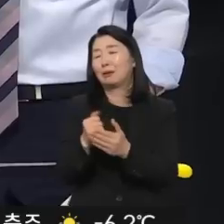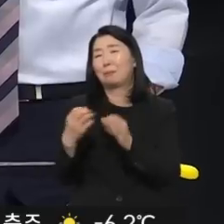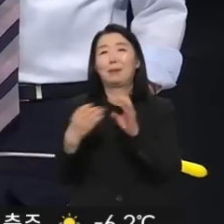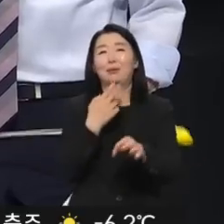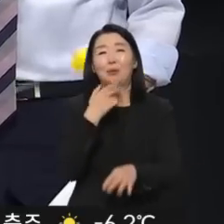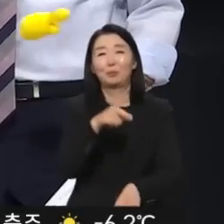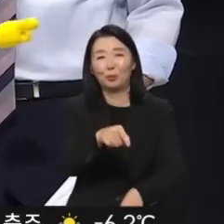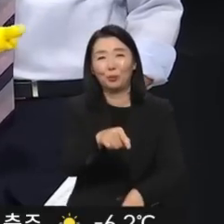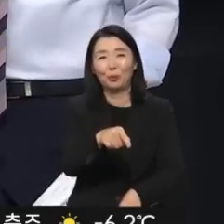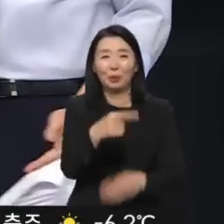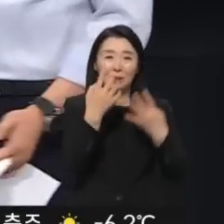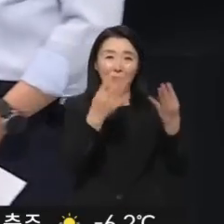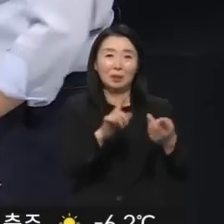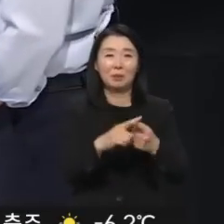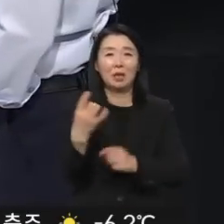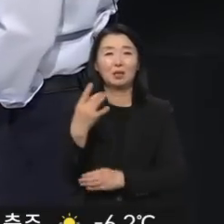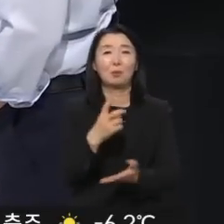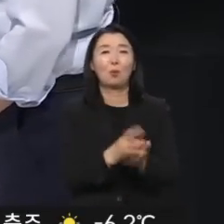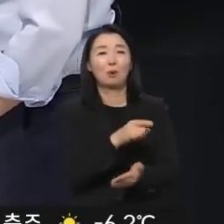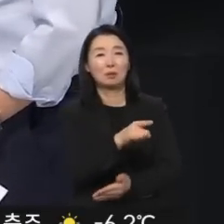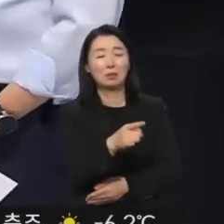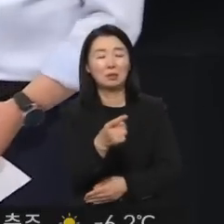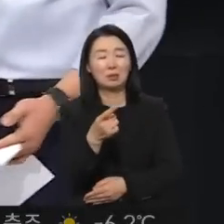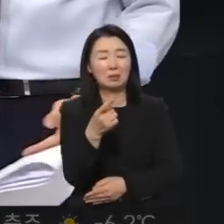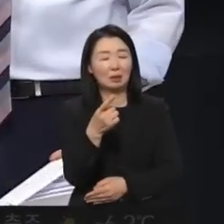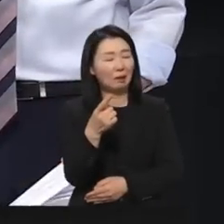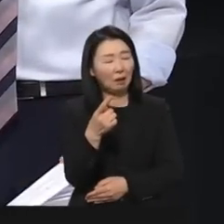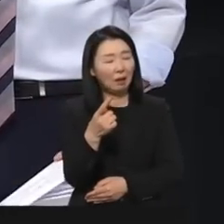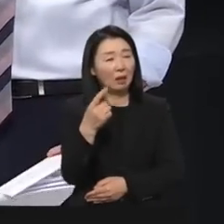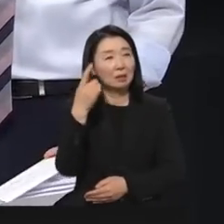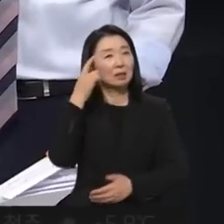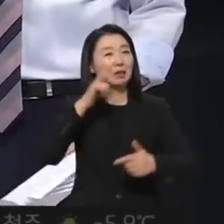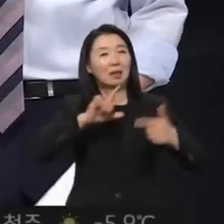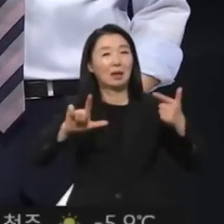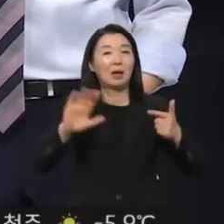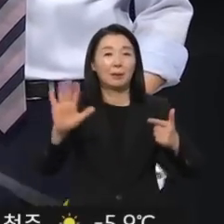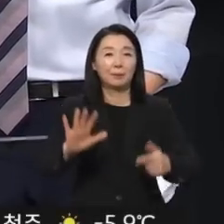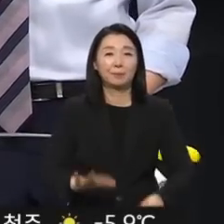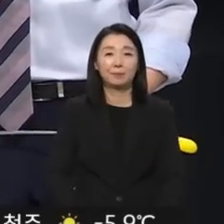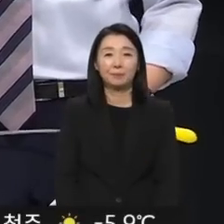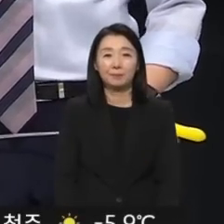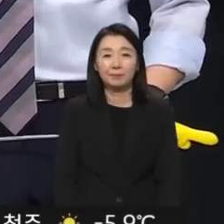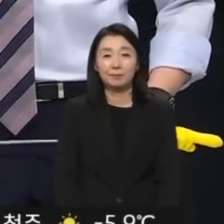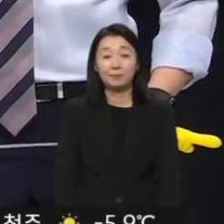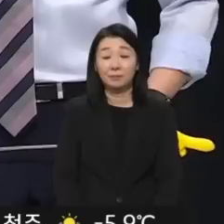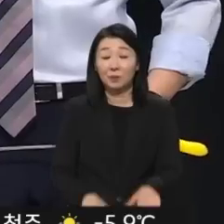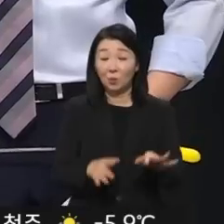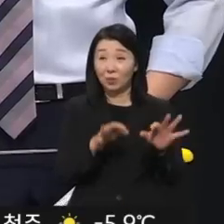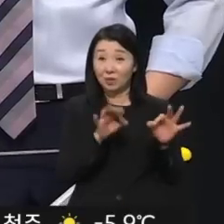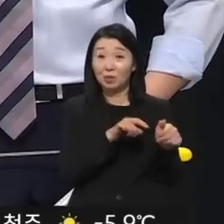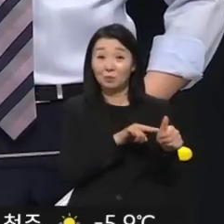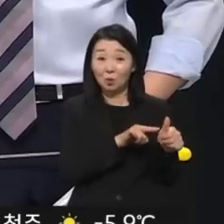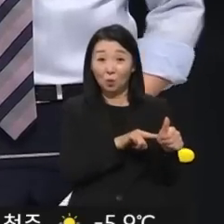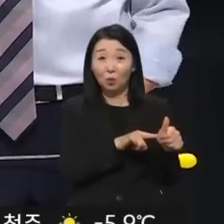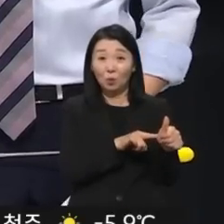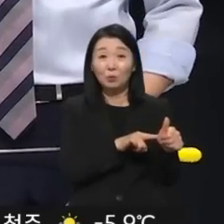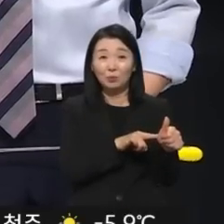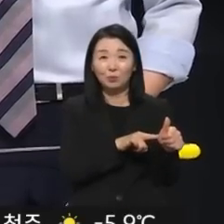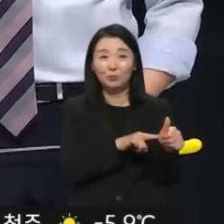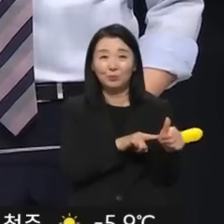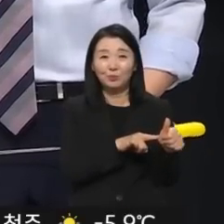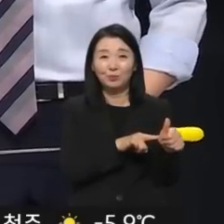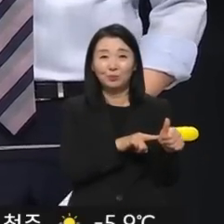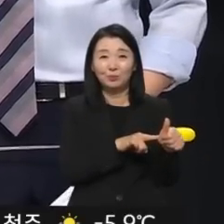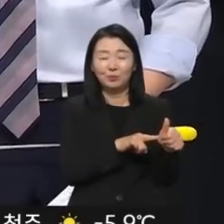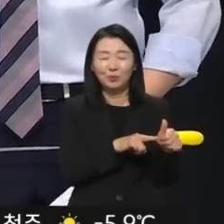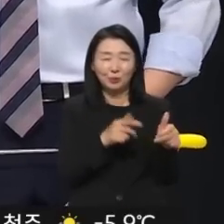전했는데요. 사면에 대한 기본 원칙과 기조가 달라지진 않을 것이라고 밝혔습니다. 자, 오늘은 이 김경수 전